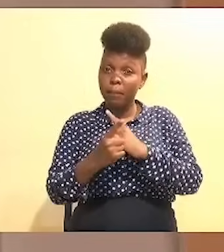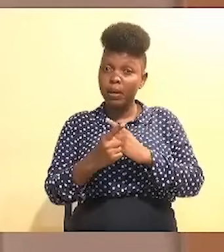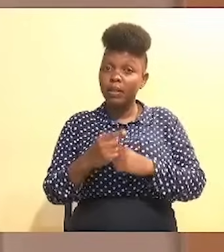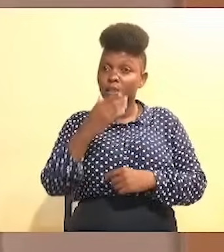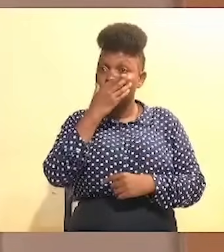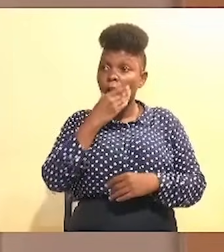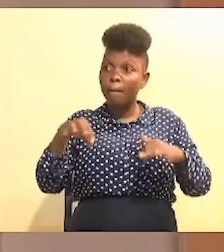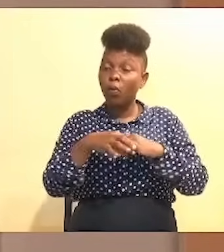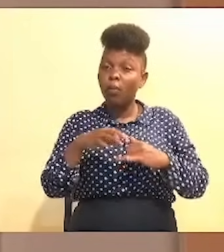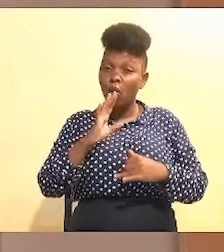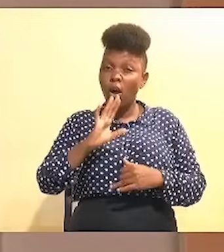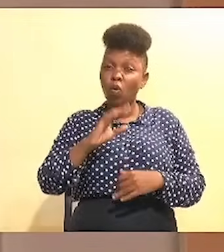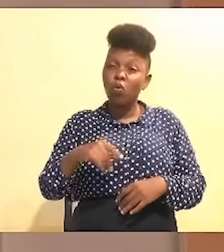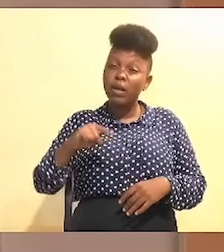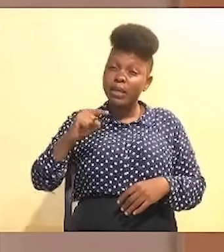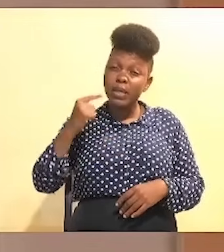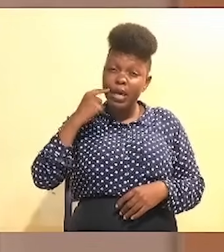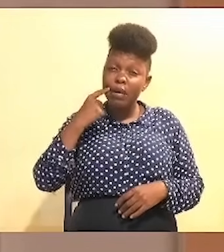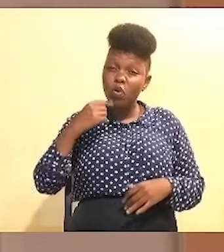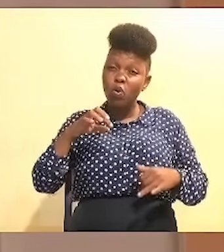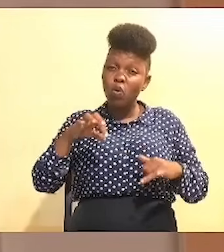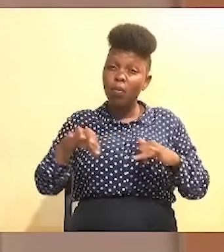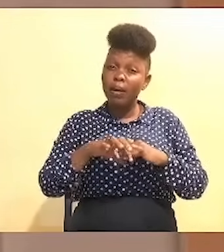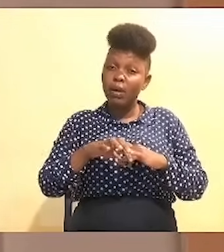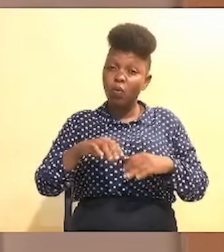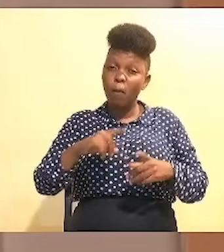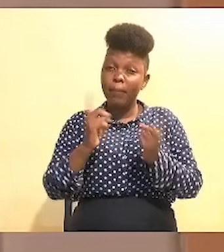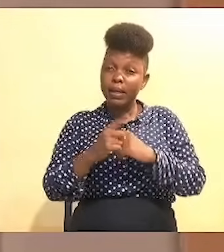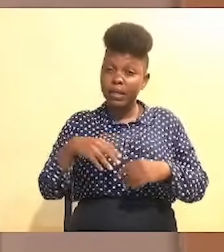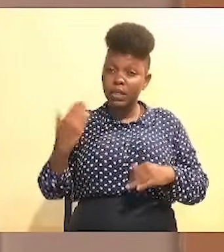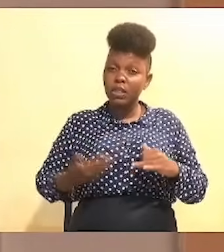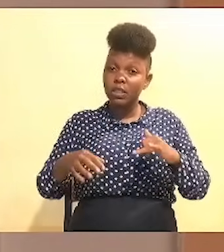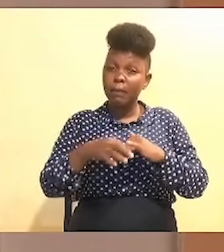uliyejaribu kubadilisha mke wako, ulitoboa? Zaidi sana mlikuwa mnagombana kila ukicha.